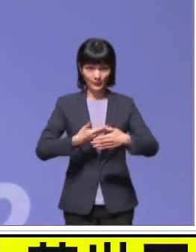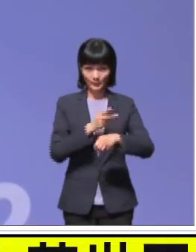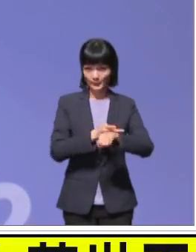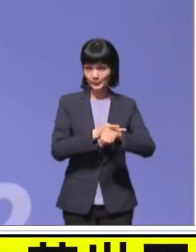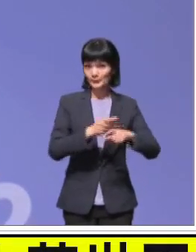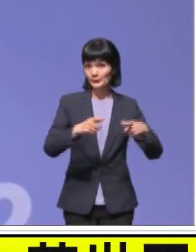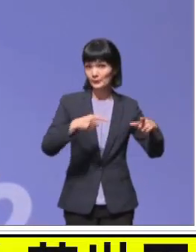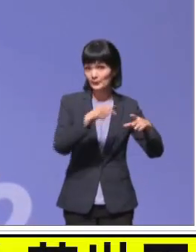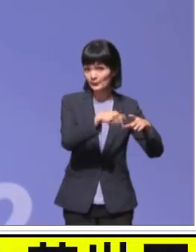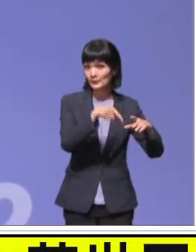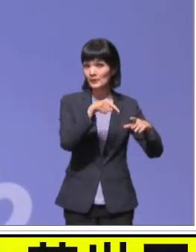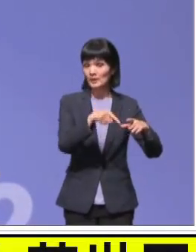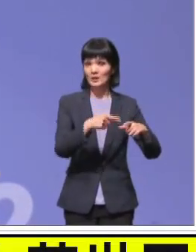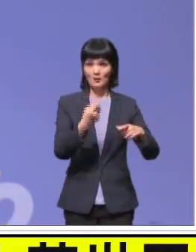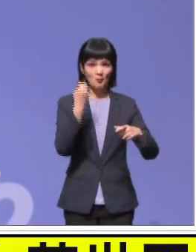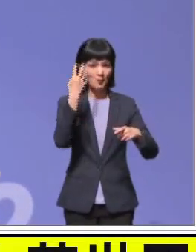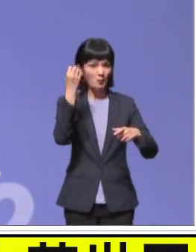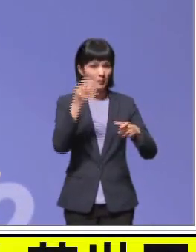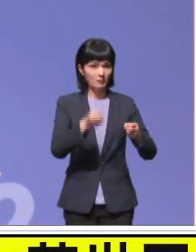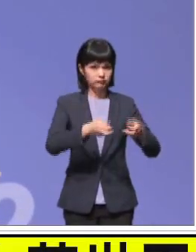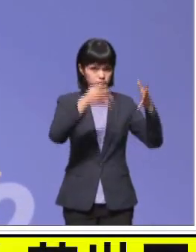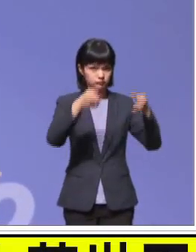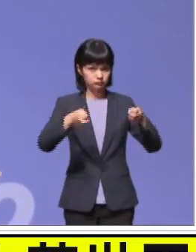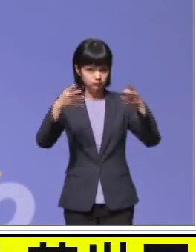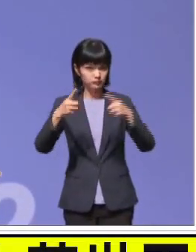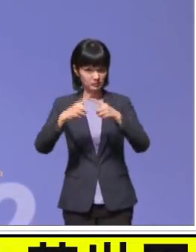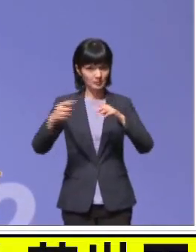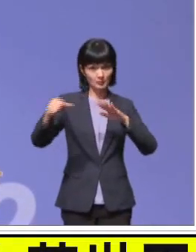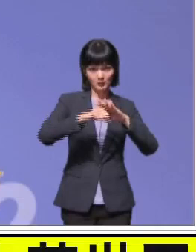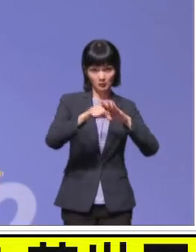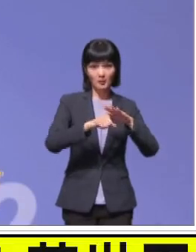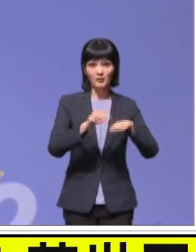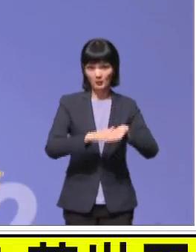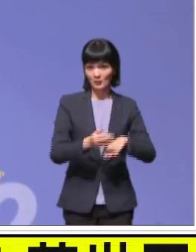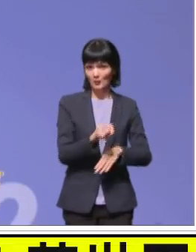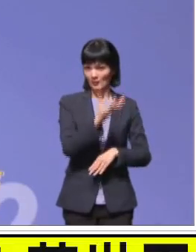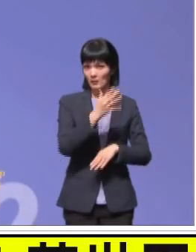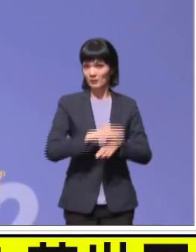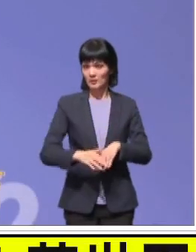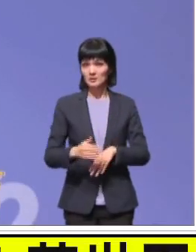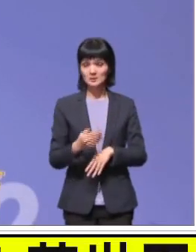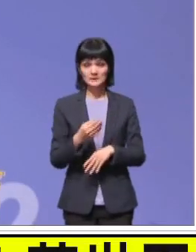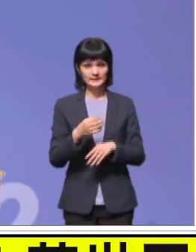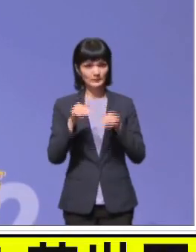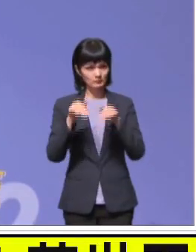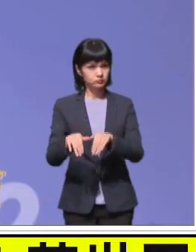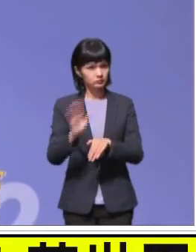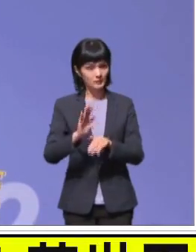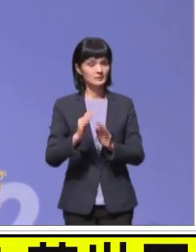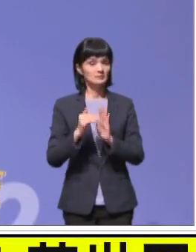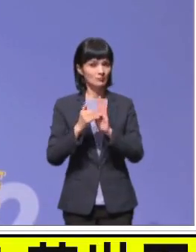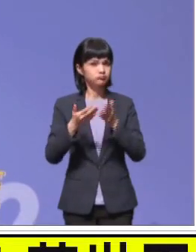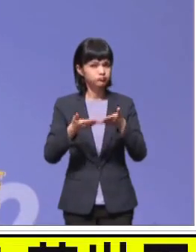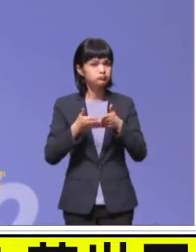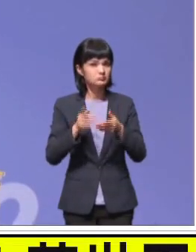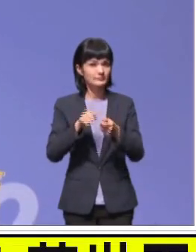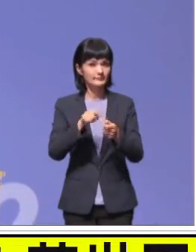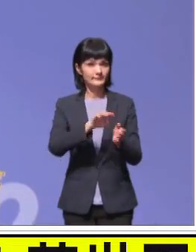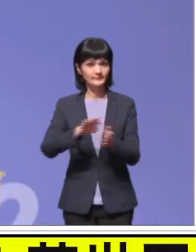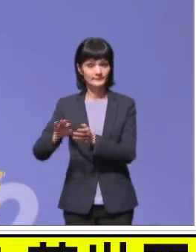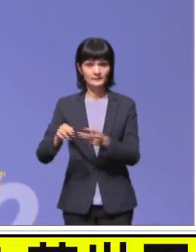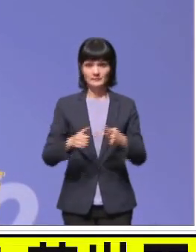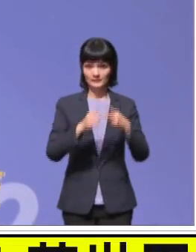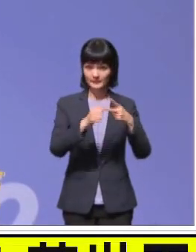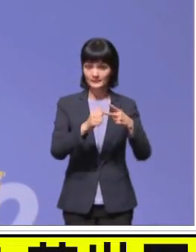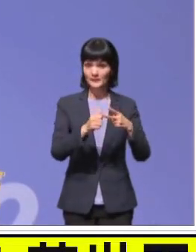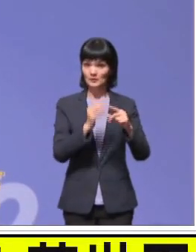回应啊，没有针对这个议题有提出这个任何的回应啊。那这个黄珊珊当然有回